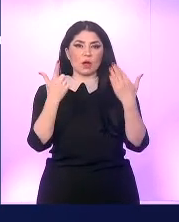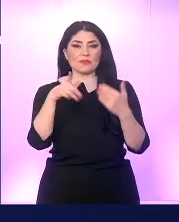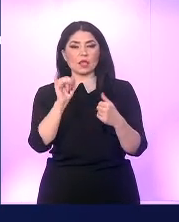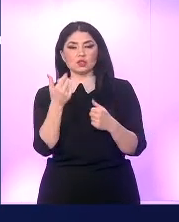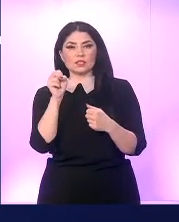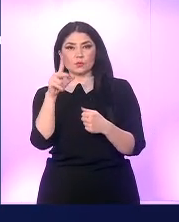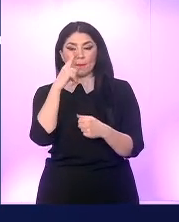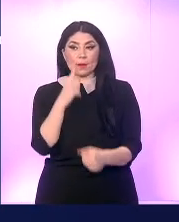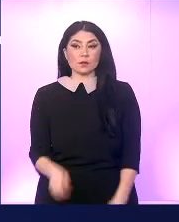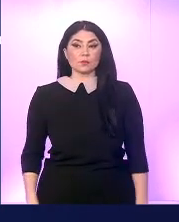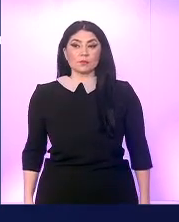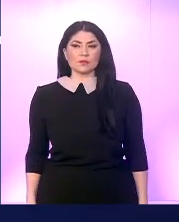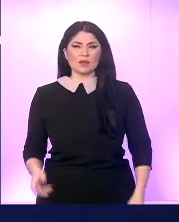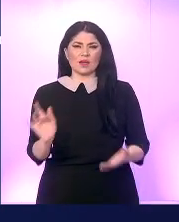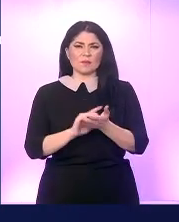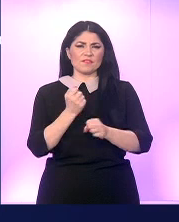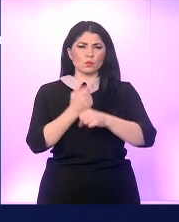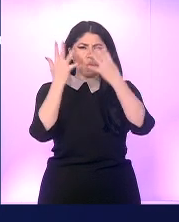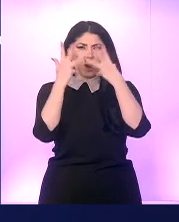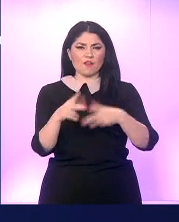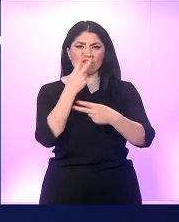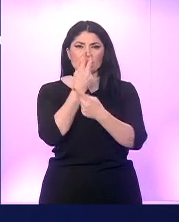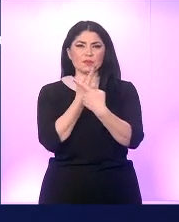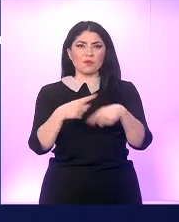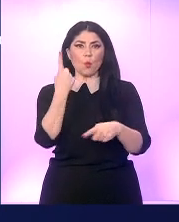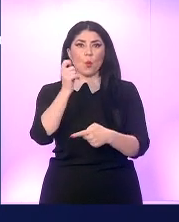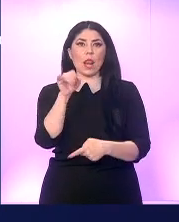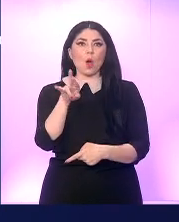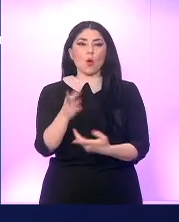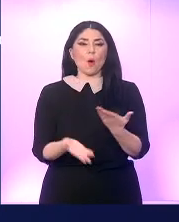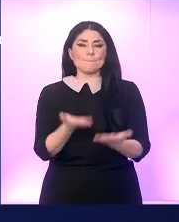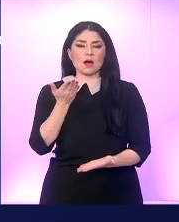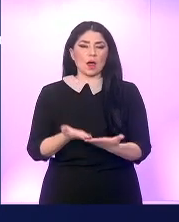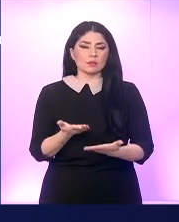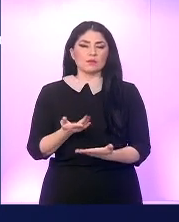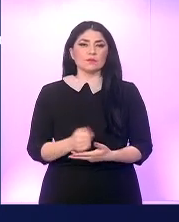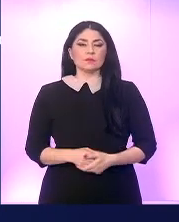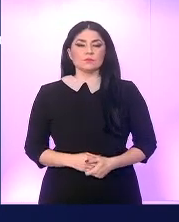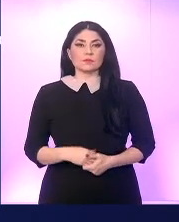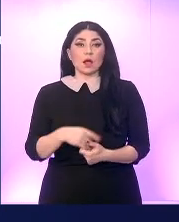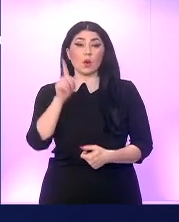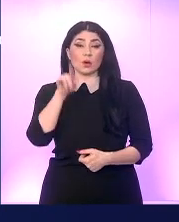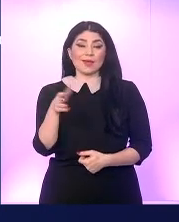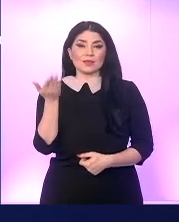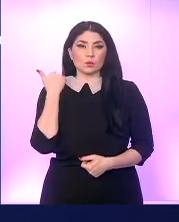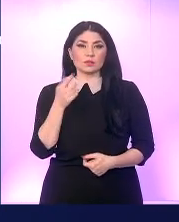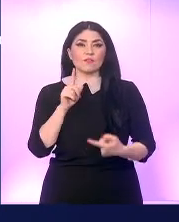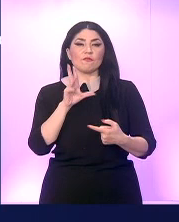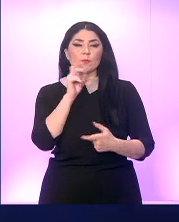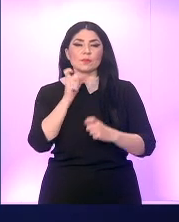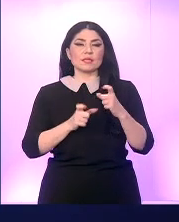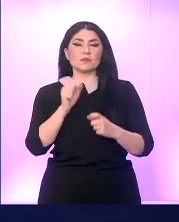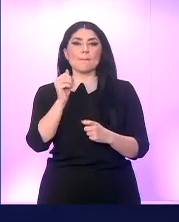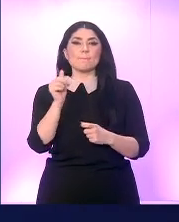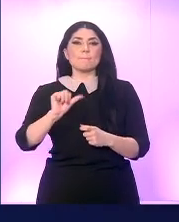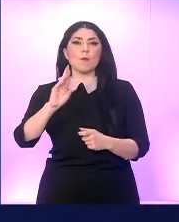și 13 bani. Facem rapid un calcul, vedem că diferența este de 1 leu față de luna trecută în cazul benzinei. Mergem mai departe și vorbim despre